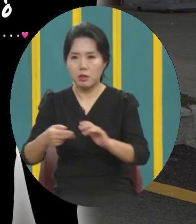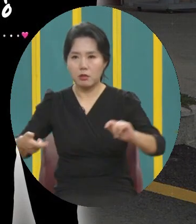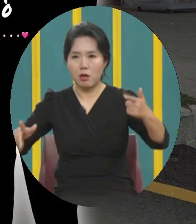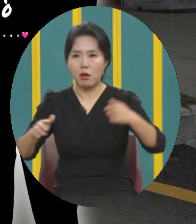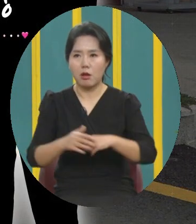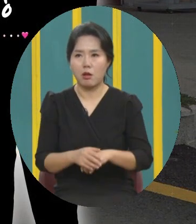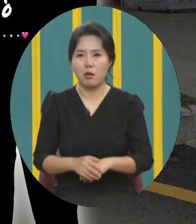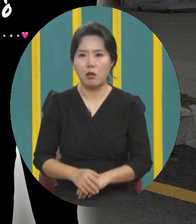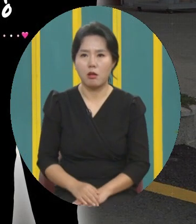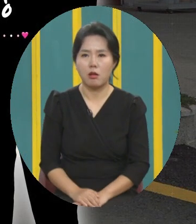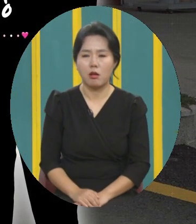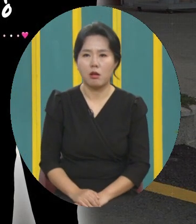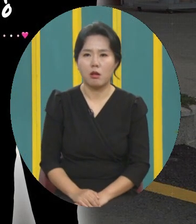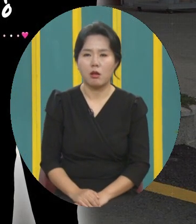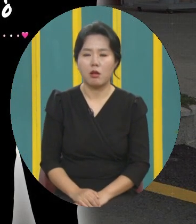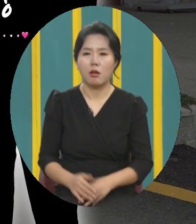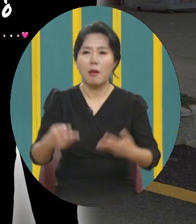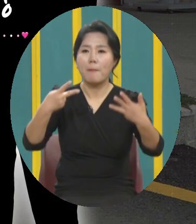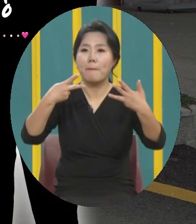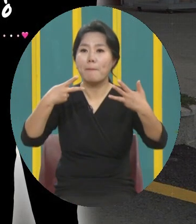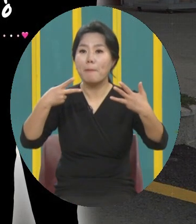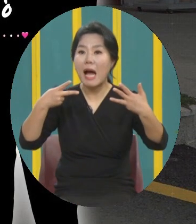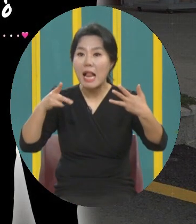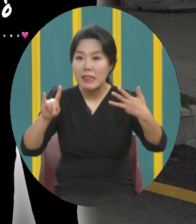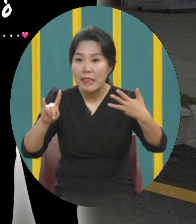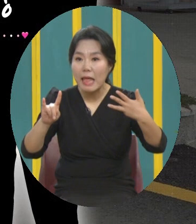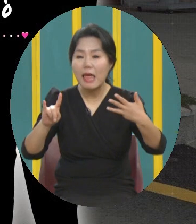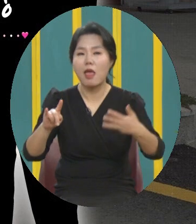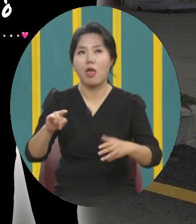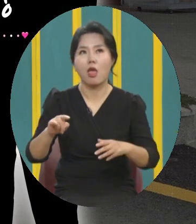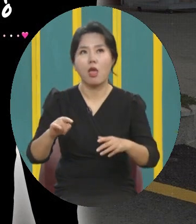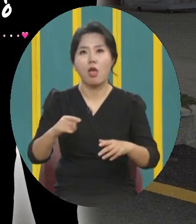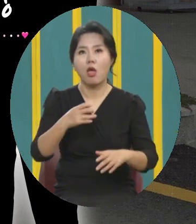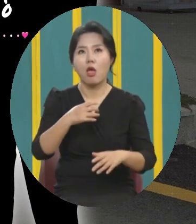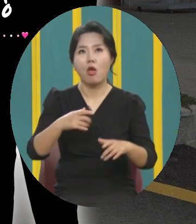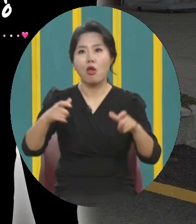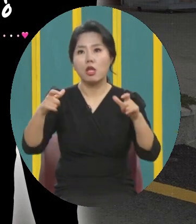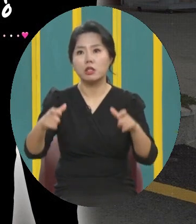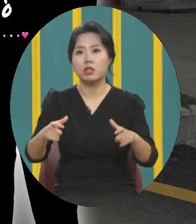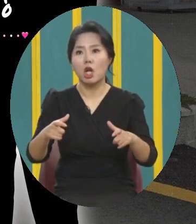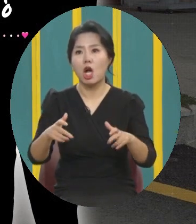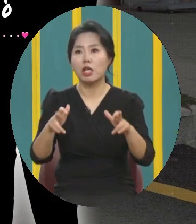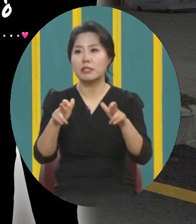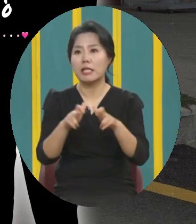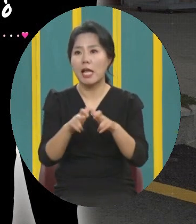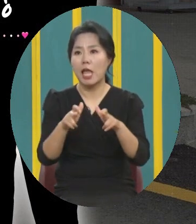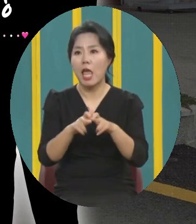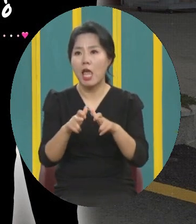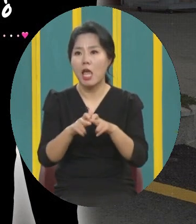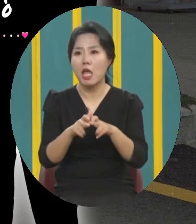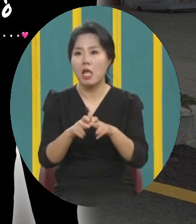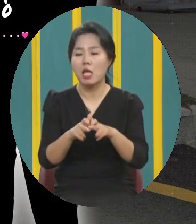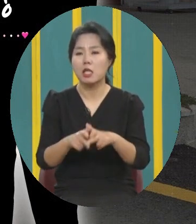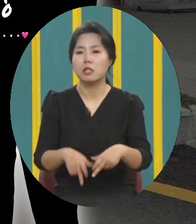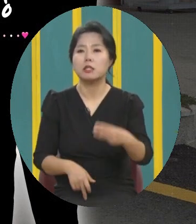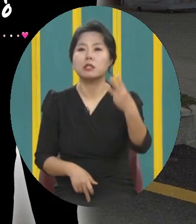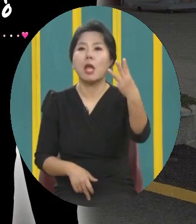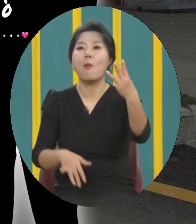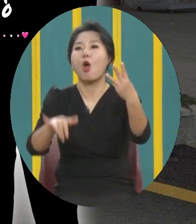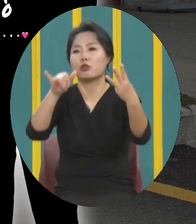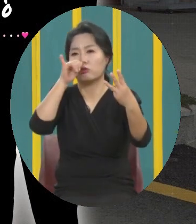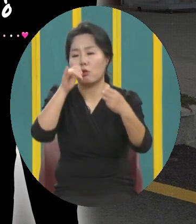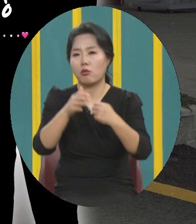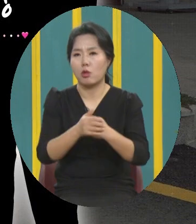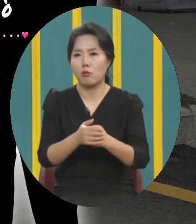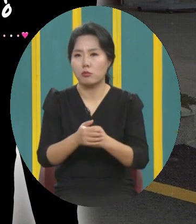들어서 장애인이 원래 3명이었는데 지체 장애인 그 다리 쪽에 있는 장애인 2명이 있어서 네네. 그